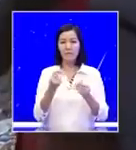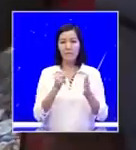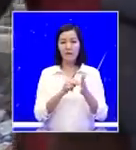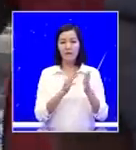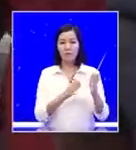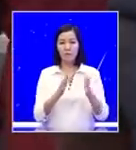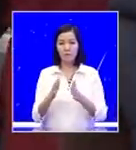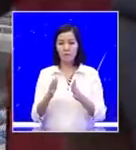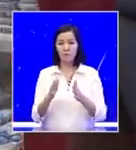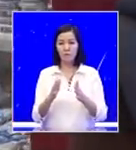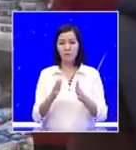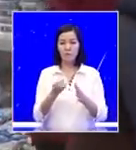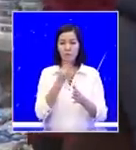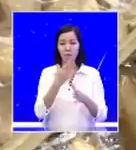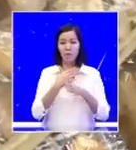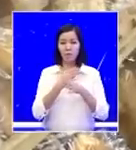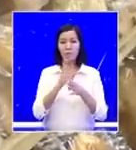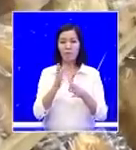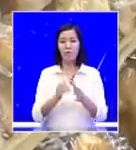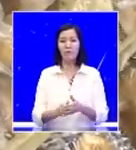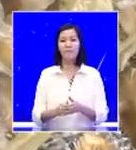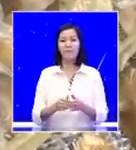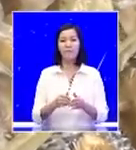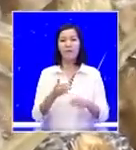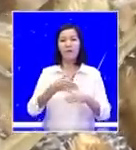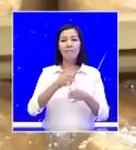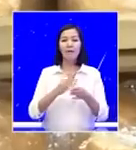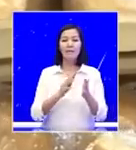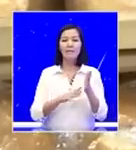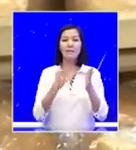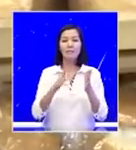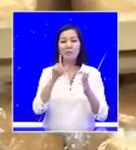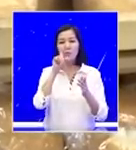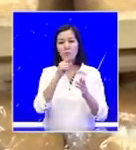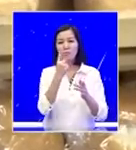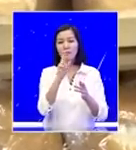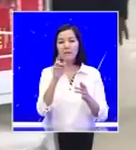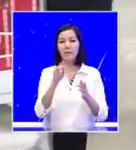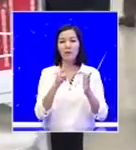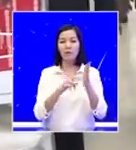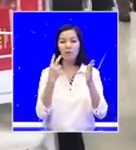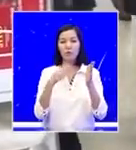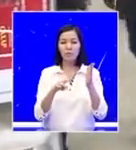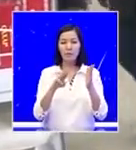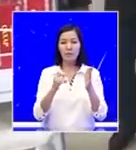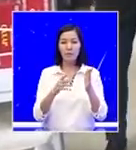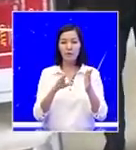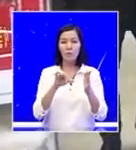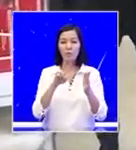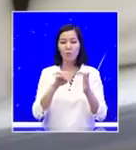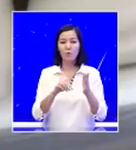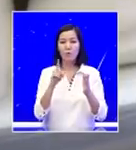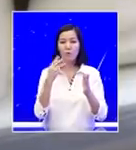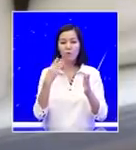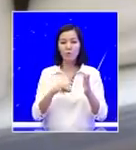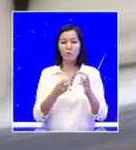үшін өзі бізге жақсы көмек болар еді негізінде. Нан 85 теңгеден, құс етінің әр килограмы 720 теңгеден, ұн 130,